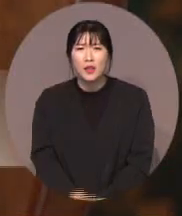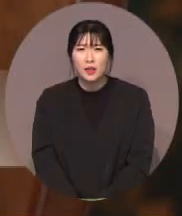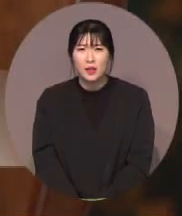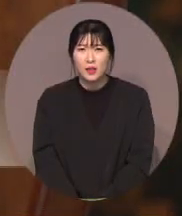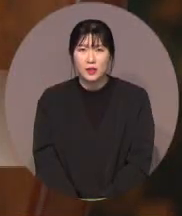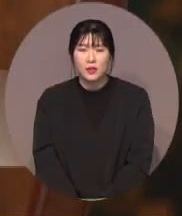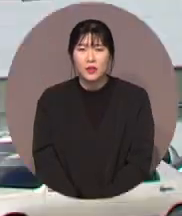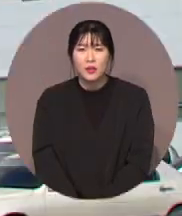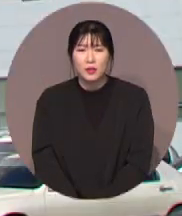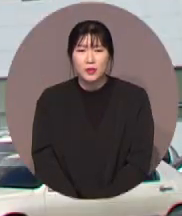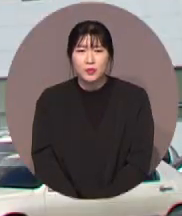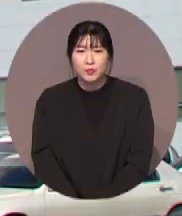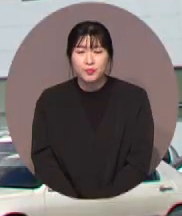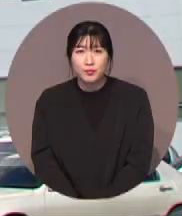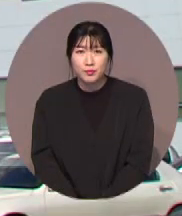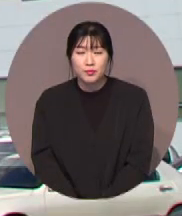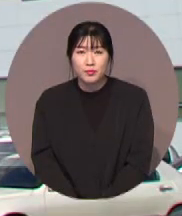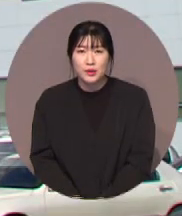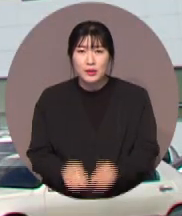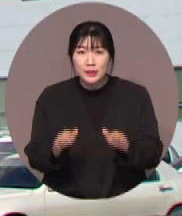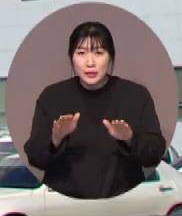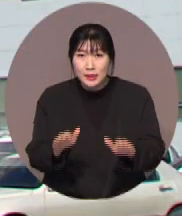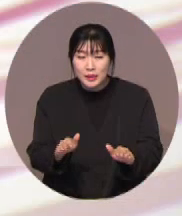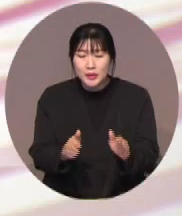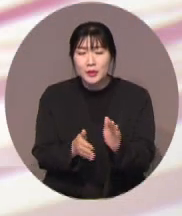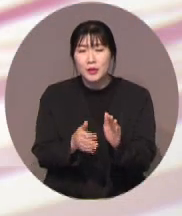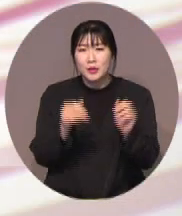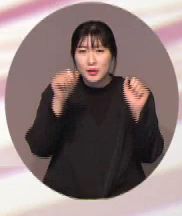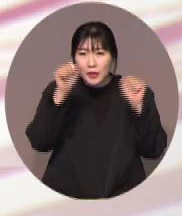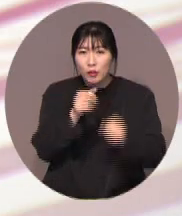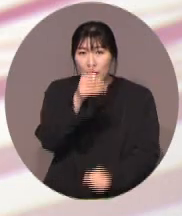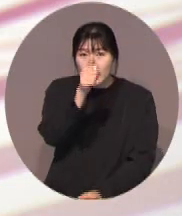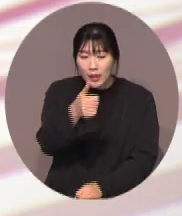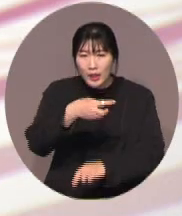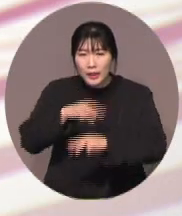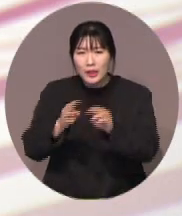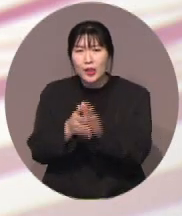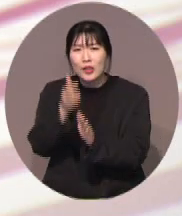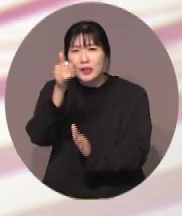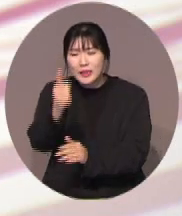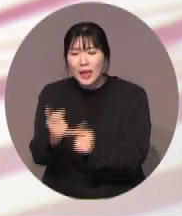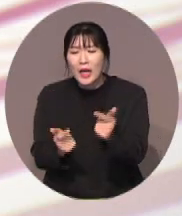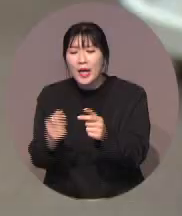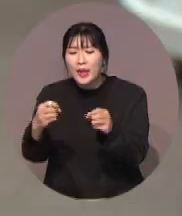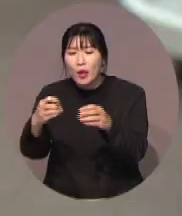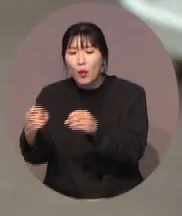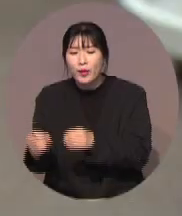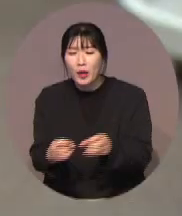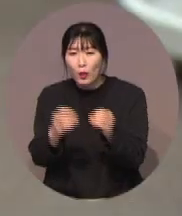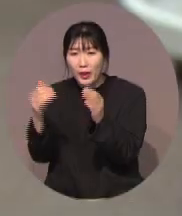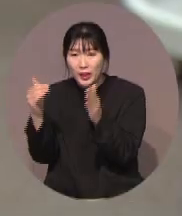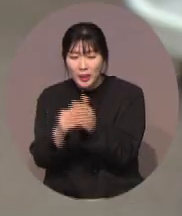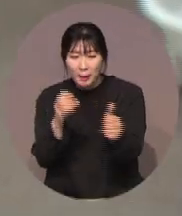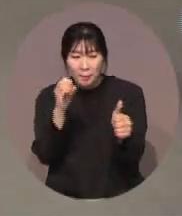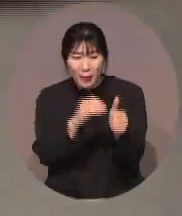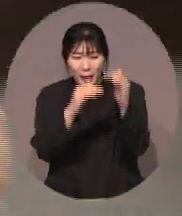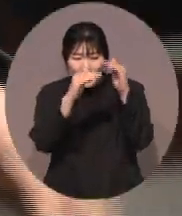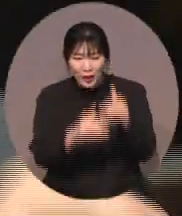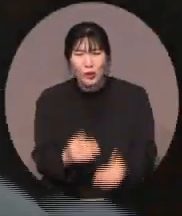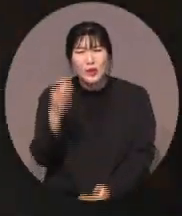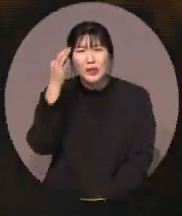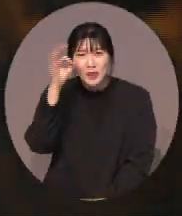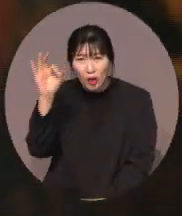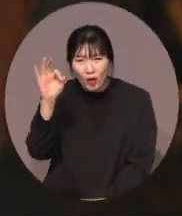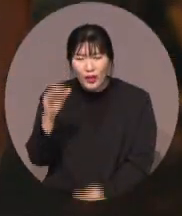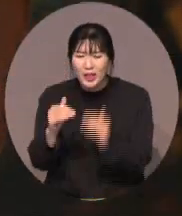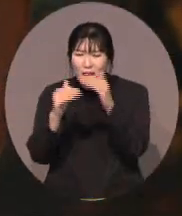말했습니다. 특히 현 대전시 체육회장과 이장우 대전시장까지 조율이 됐다고 김 후보에게 말한 사실은